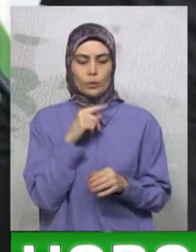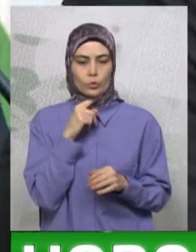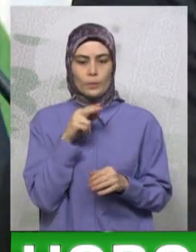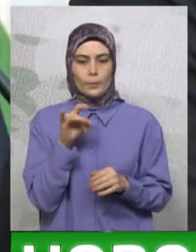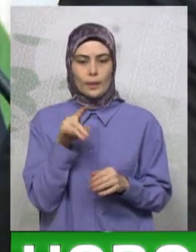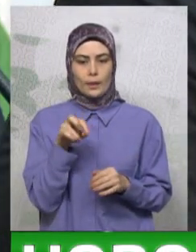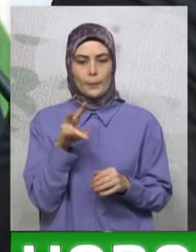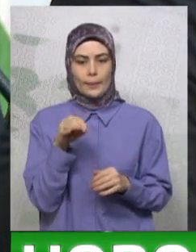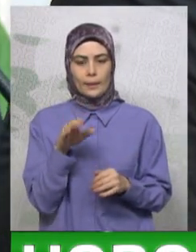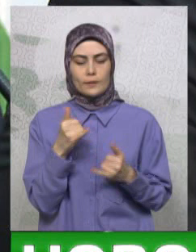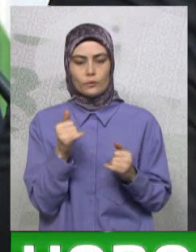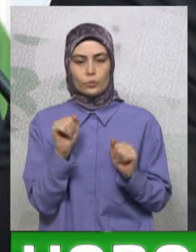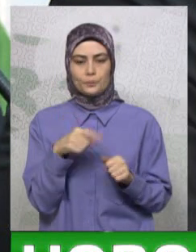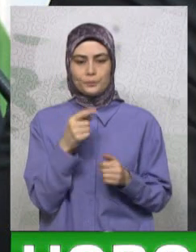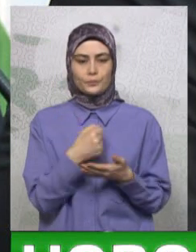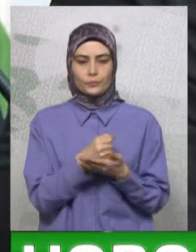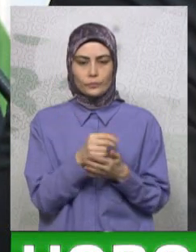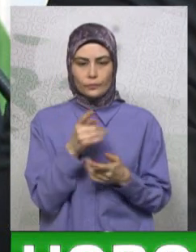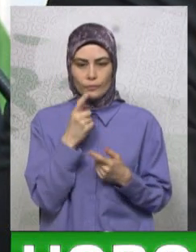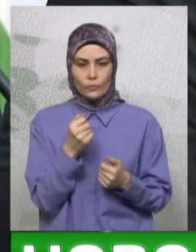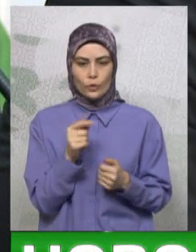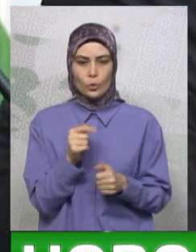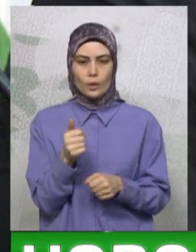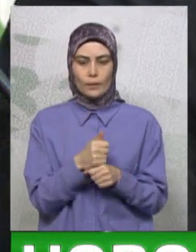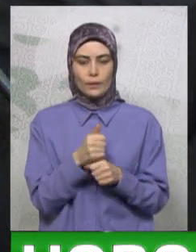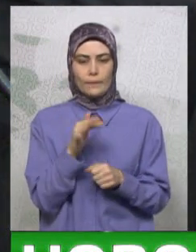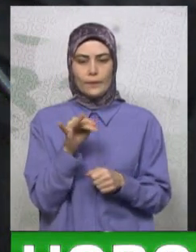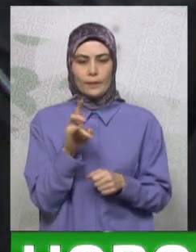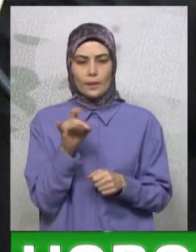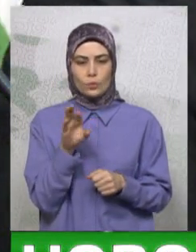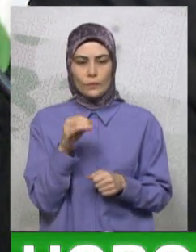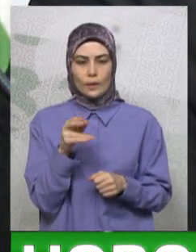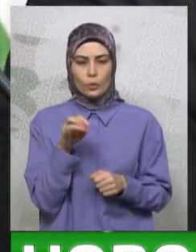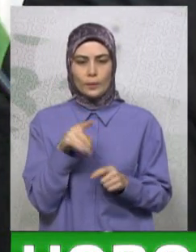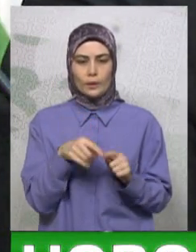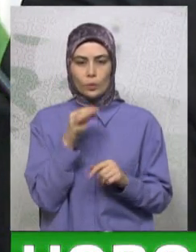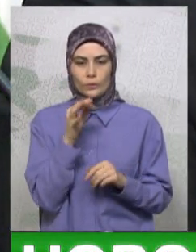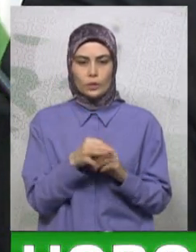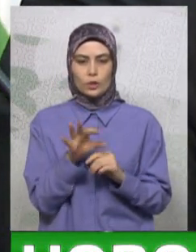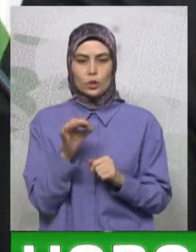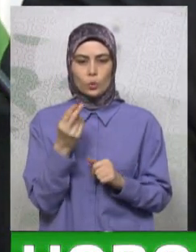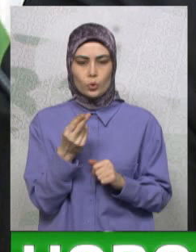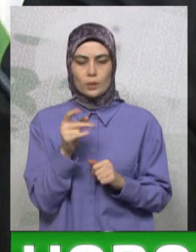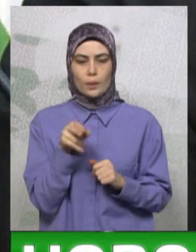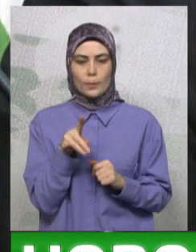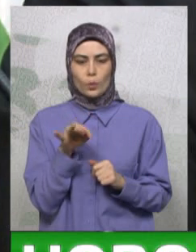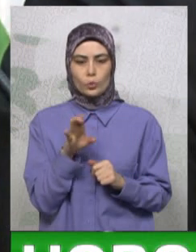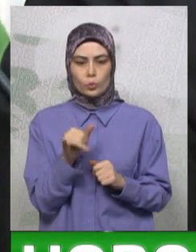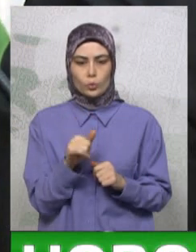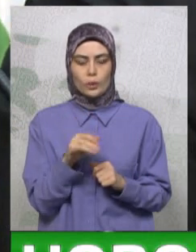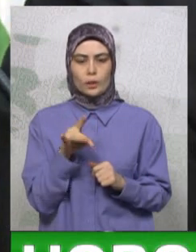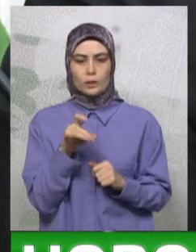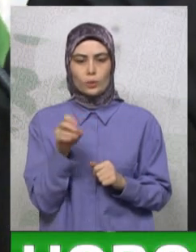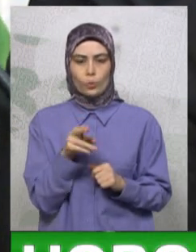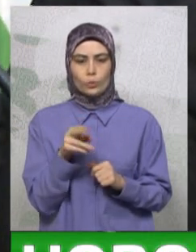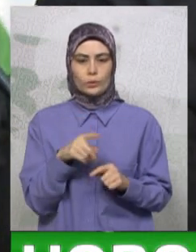сегодня можно твердо говорить, так это то, что главный финансовый документ региона отвечает социальному запросу. Расходы